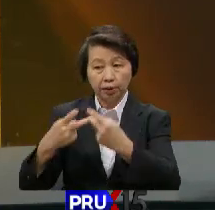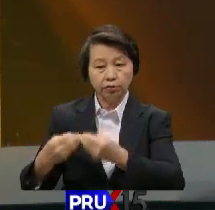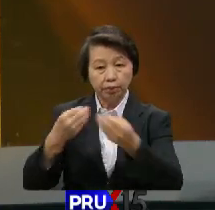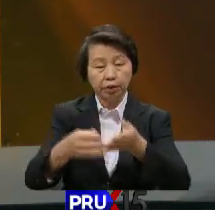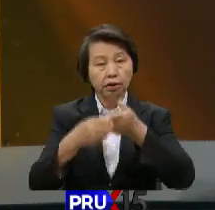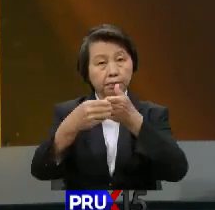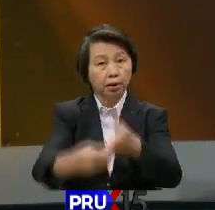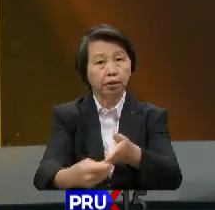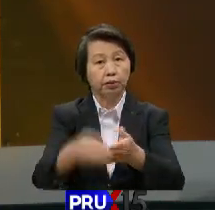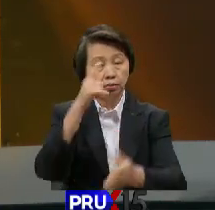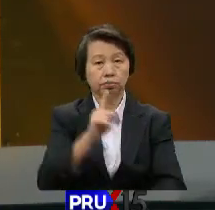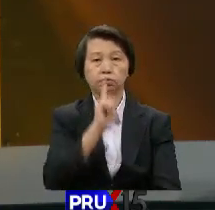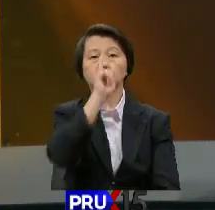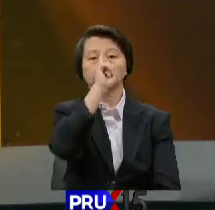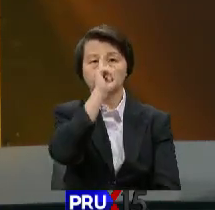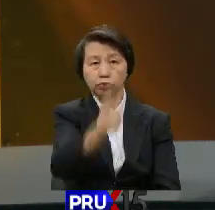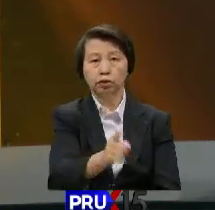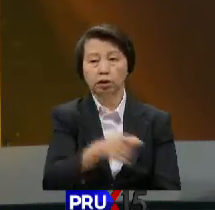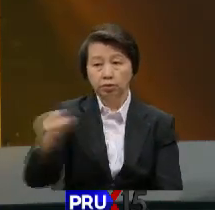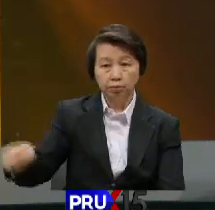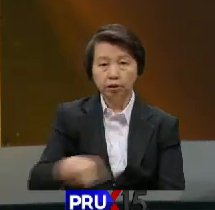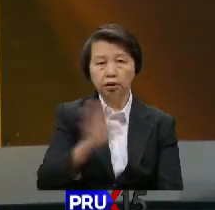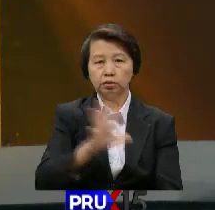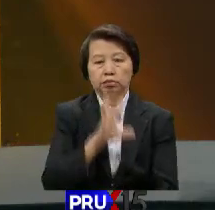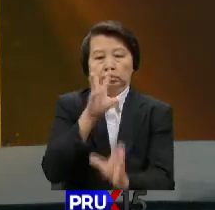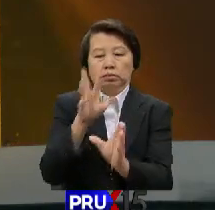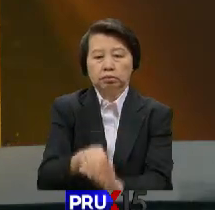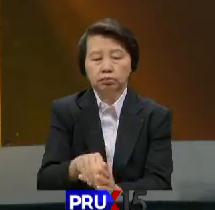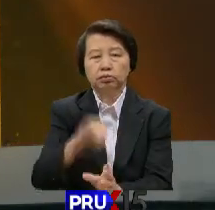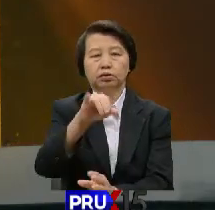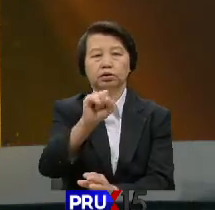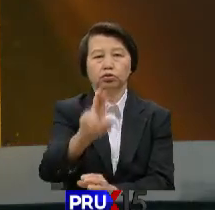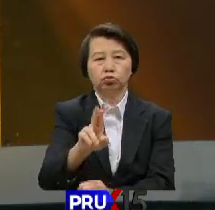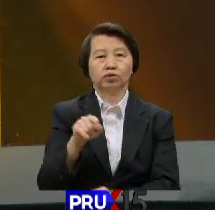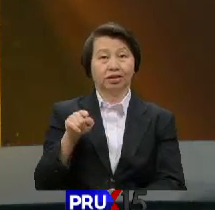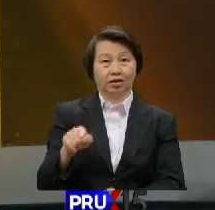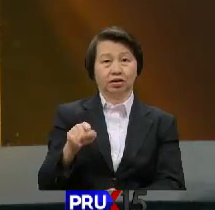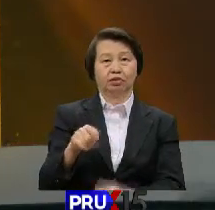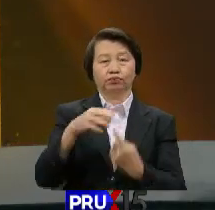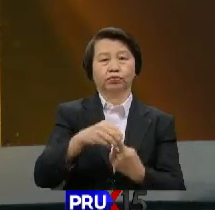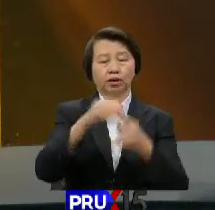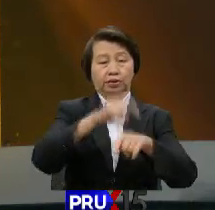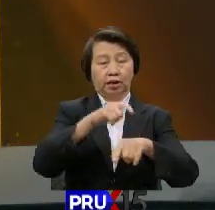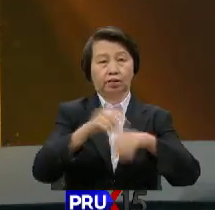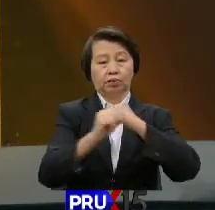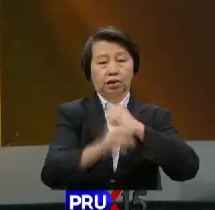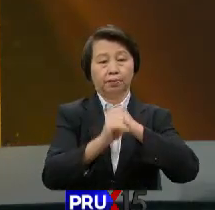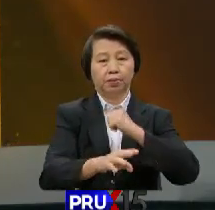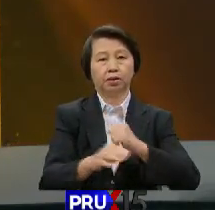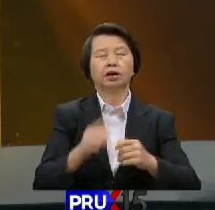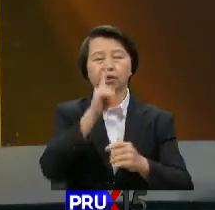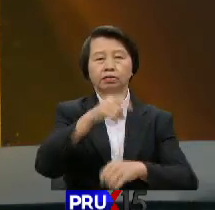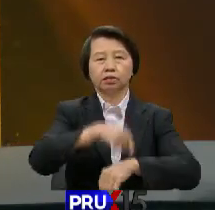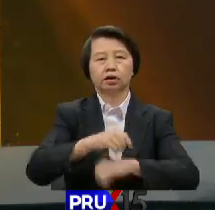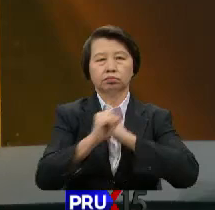sewajarnya untuk memastikan terjebak dengan isu-isu ini terutamanya ketika kemping sudah pasti ketika mereka